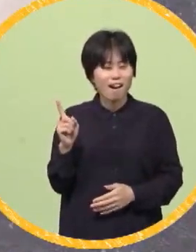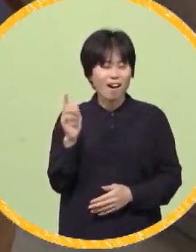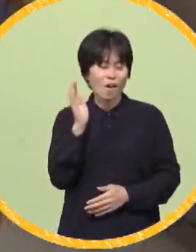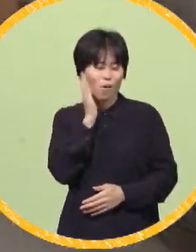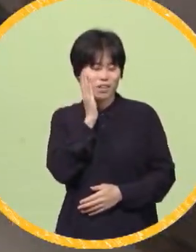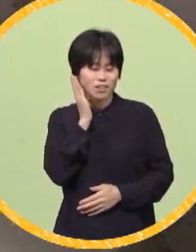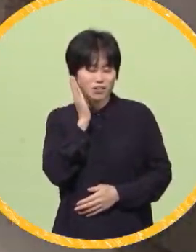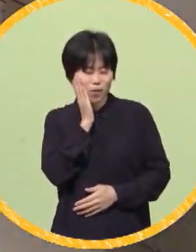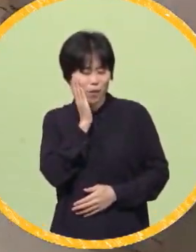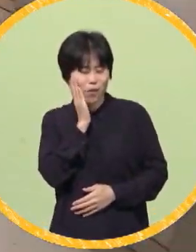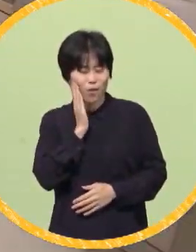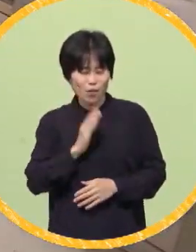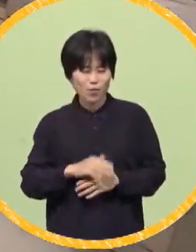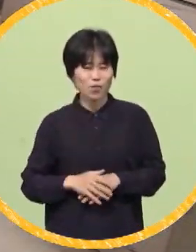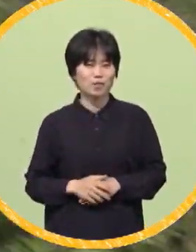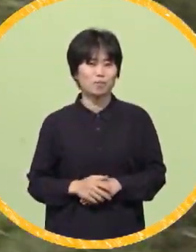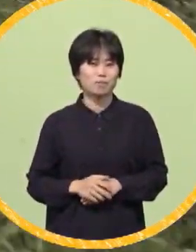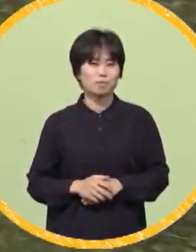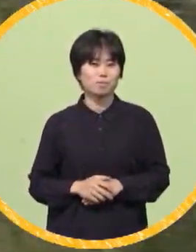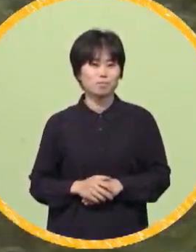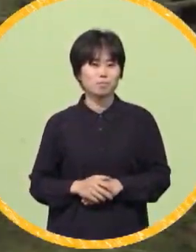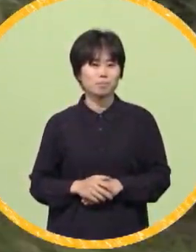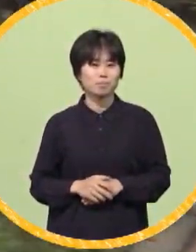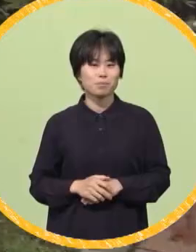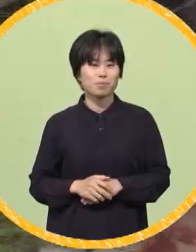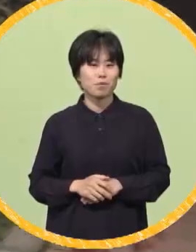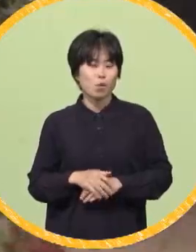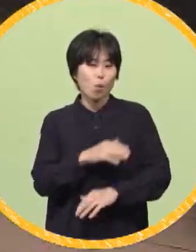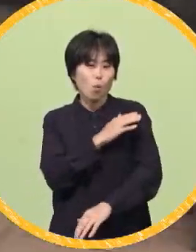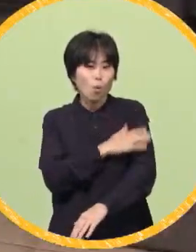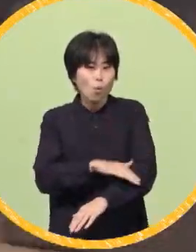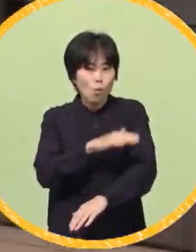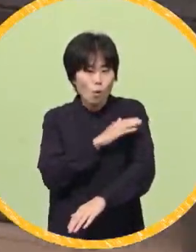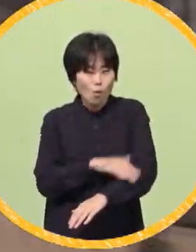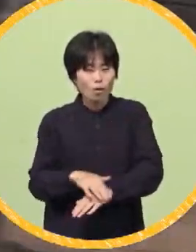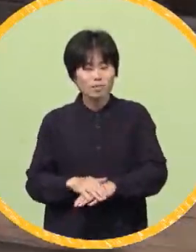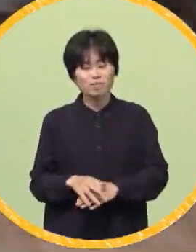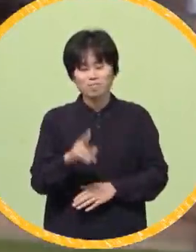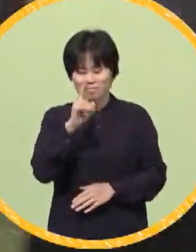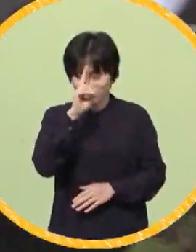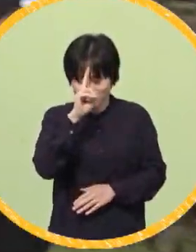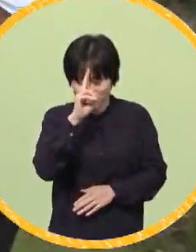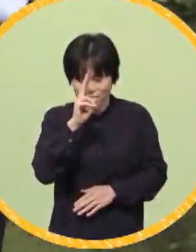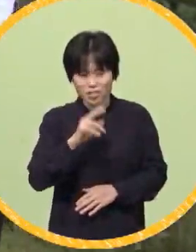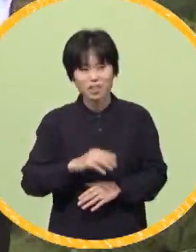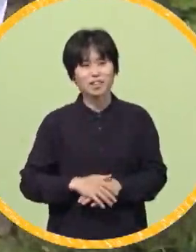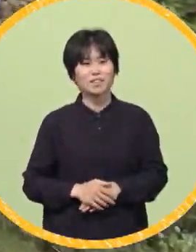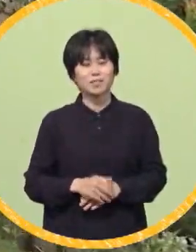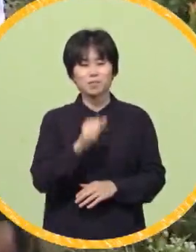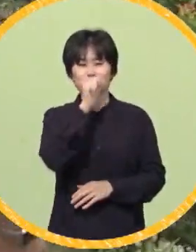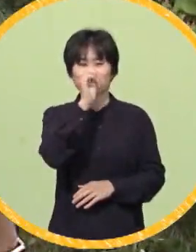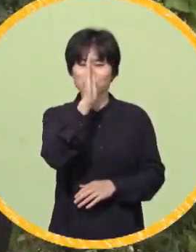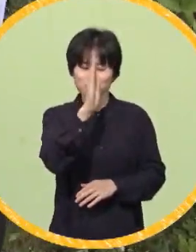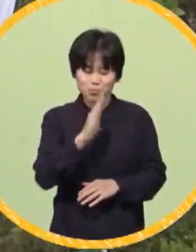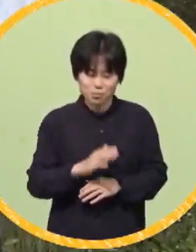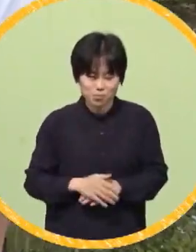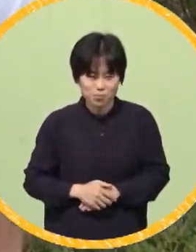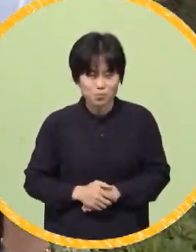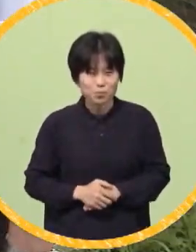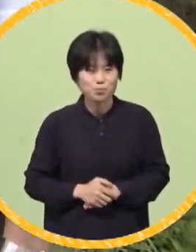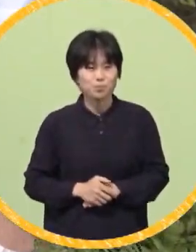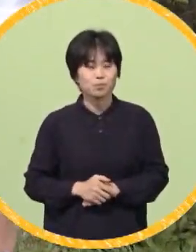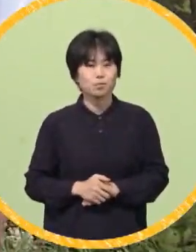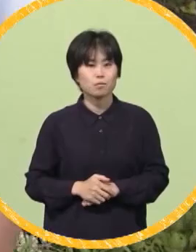美味しそうですね。 おしゃれ。あ、こんにちは。よろしくお願いします。よろしくお願い